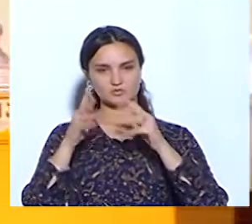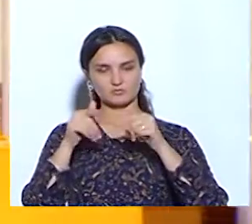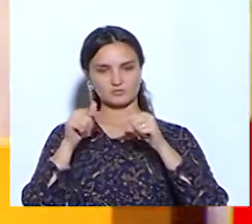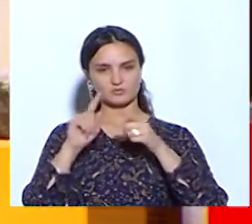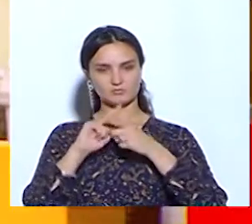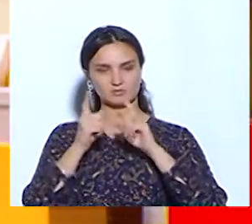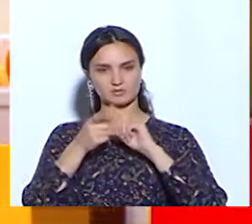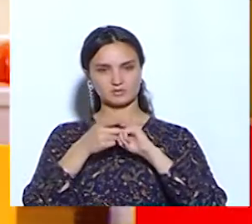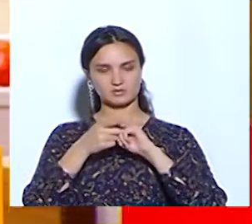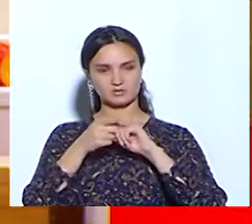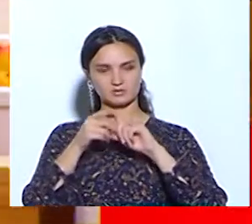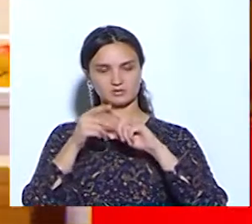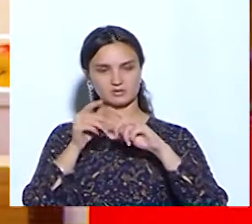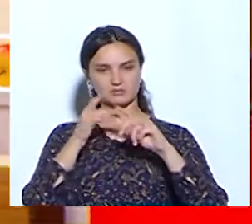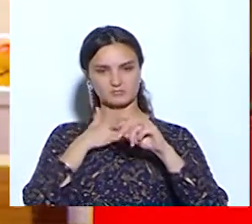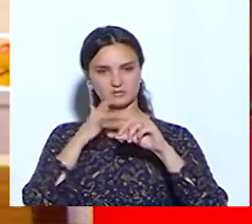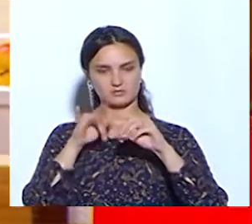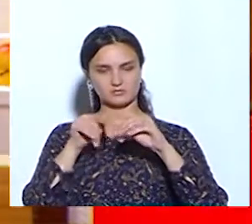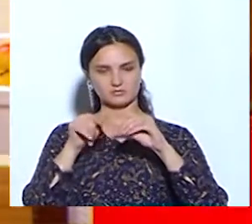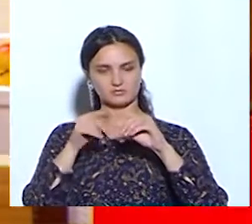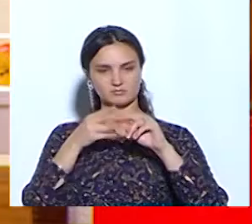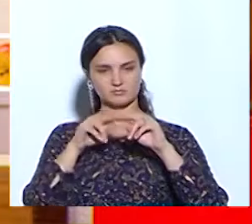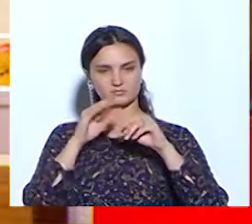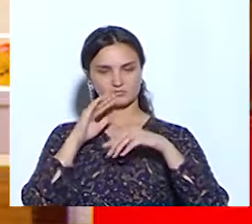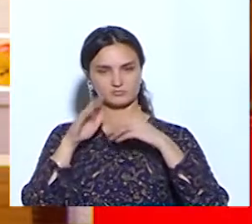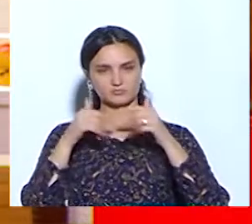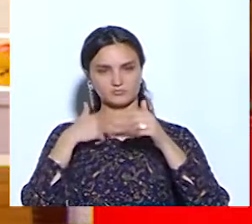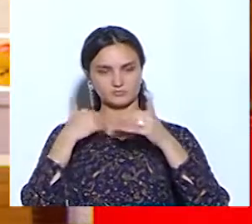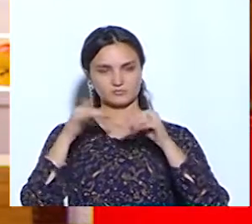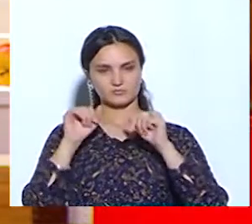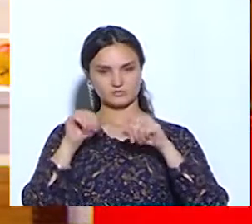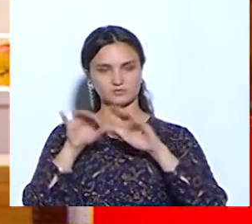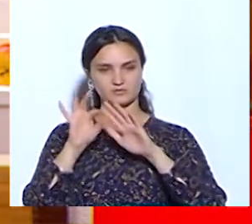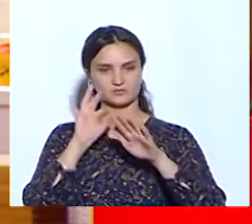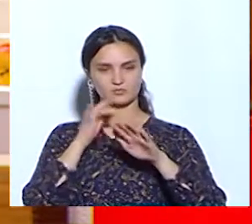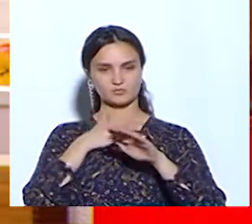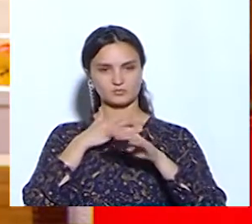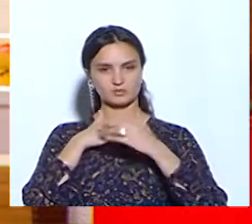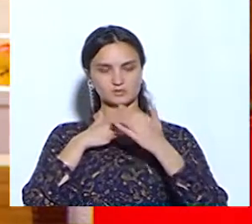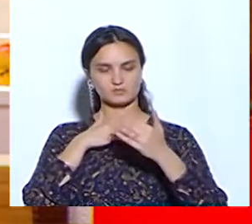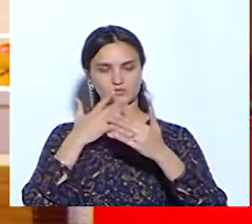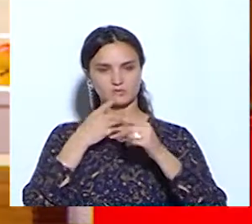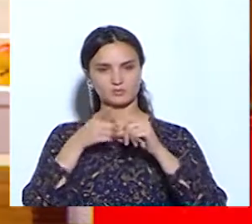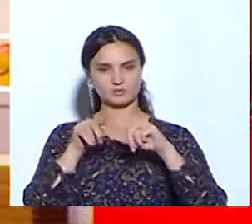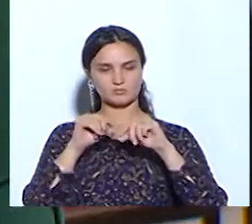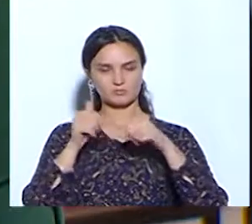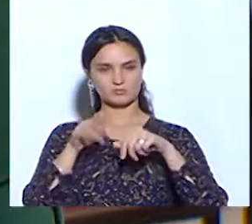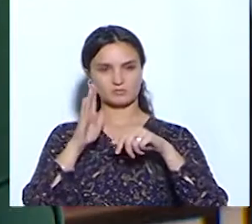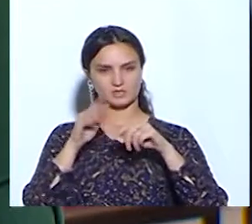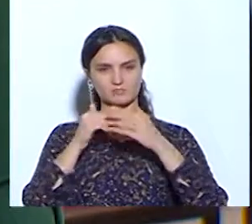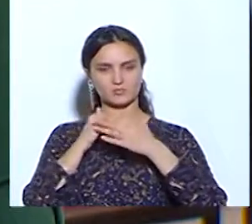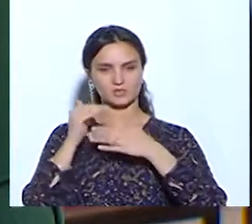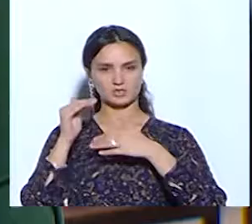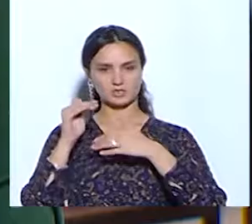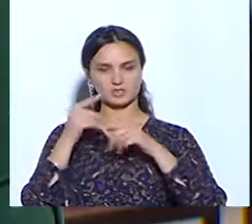არის პირიქით გაძლიერებული და მკაფიოდ გამოხატული. ამის შემდეგ ჩვენ უკვე შეგვიძლია ავირჩიოთ გულისთვის, რომელი მოდელი იქნება